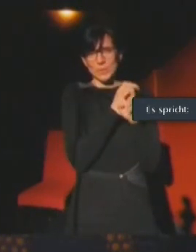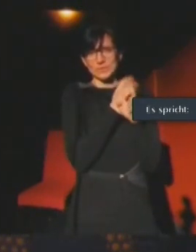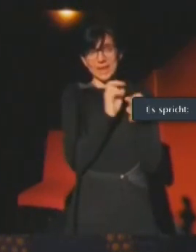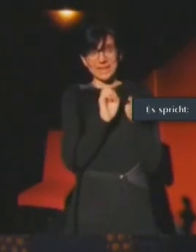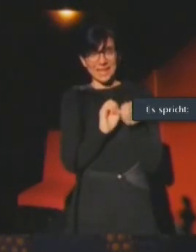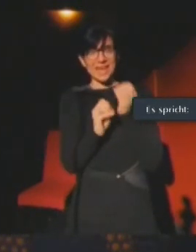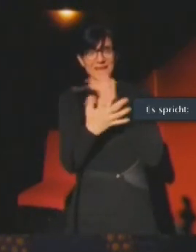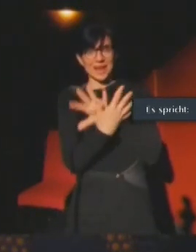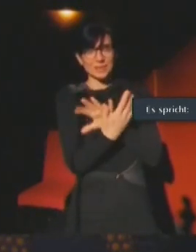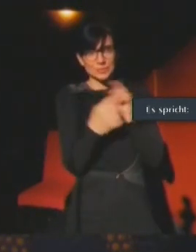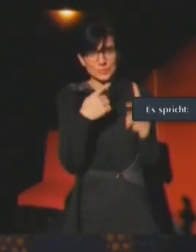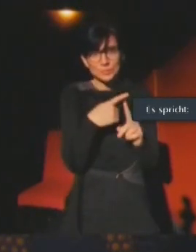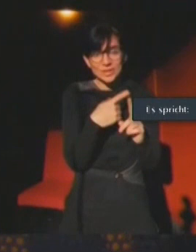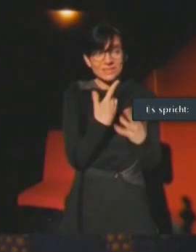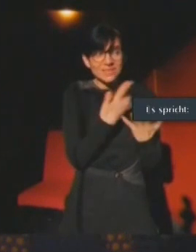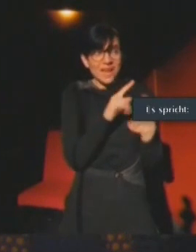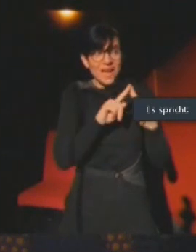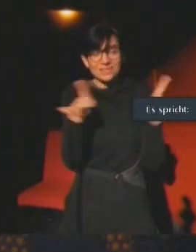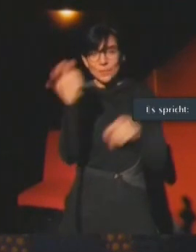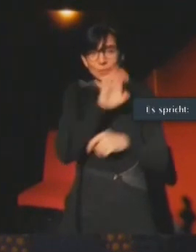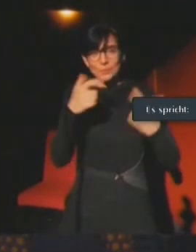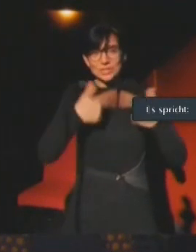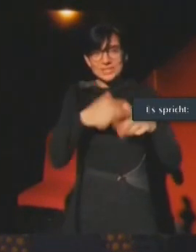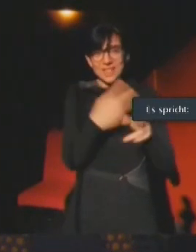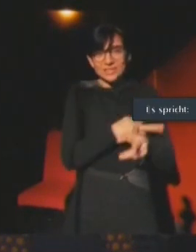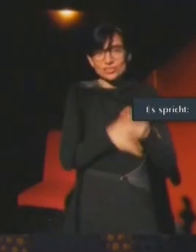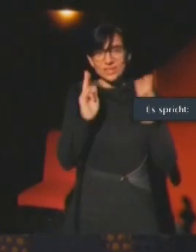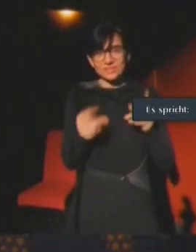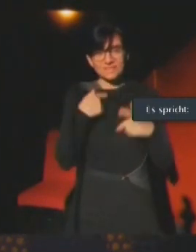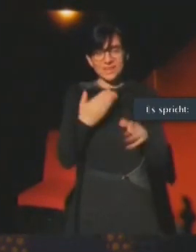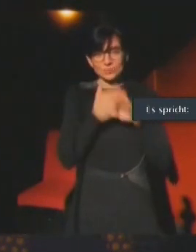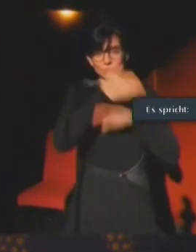Erasmus einen Aufenthalt in andere europäische Staaten vermittelt.